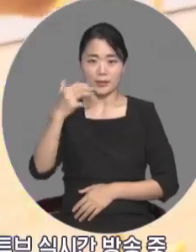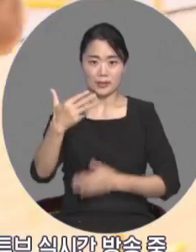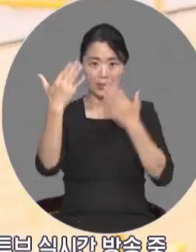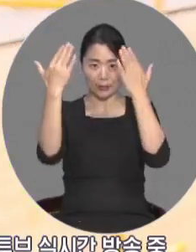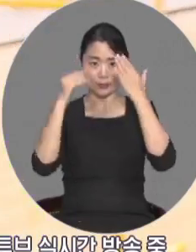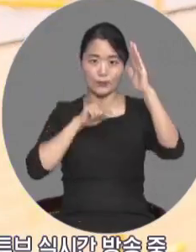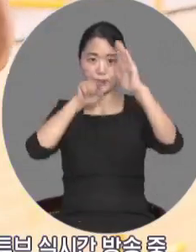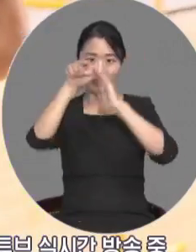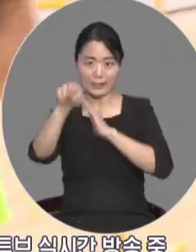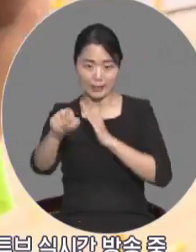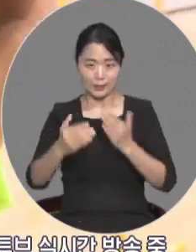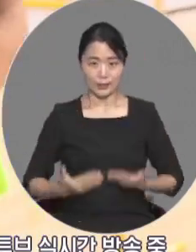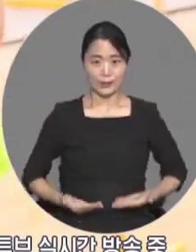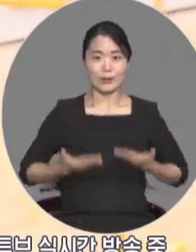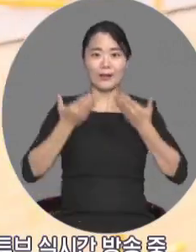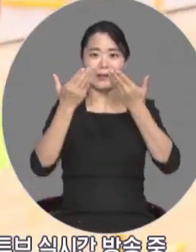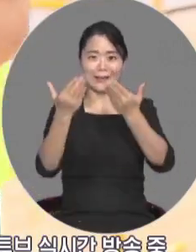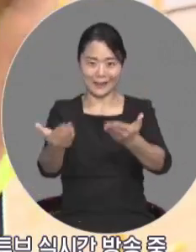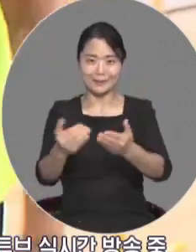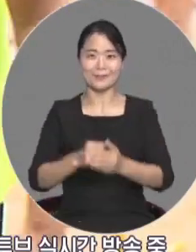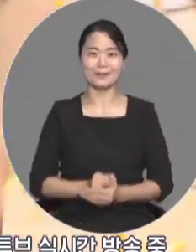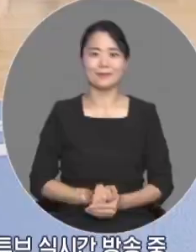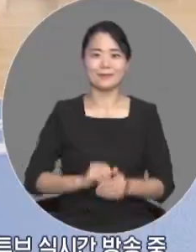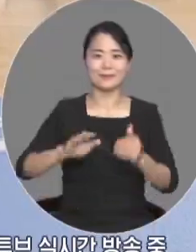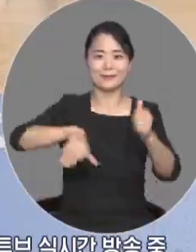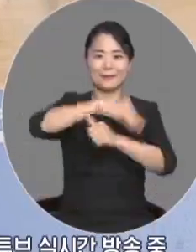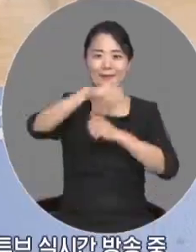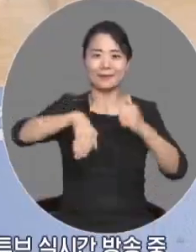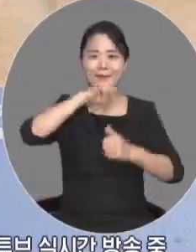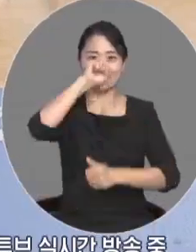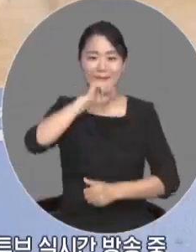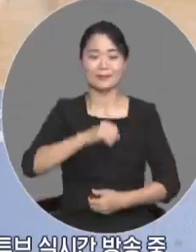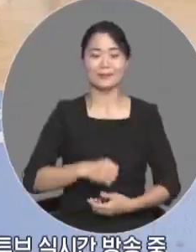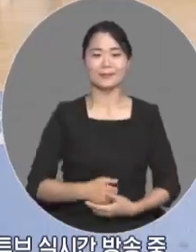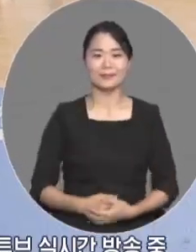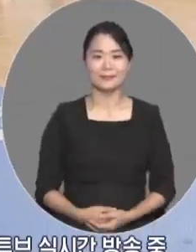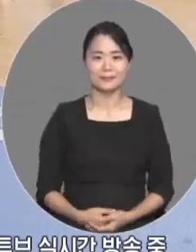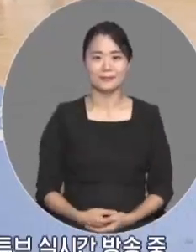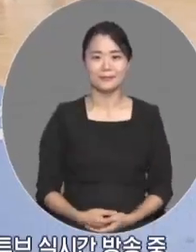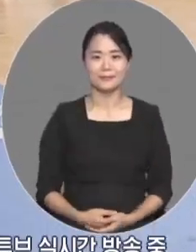자원봉사자로 참여해 호응을 얻고 있습니다. UBC 뉴스 이영남입니다.